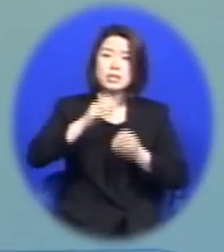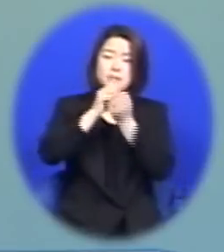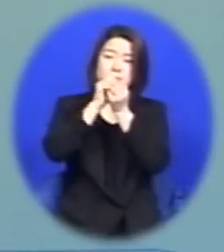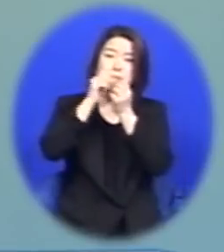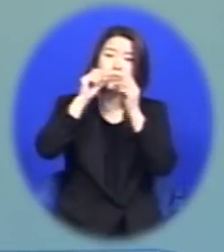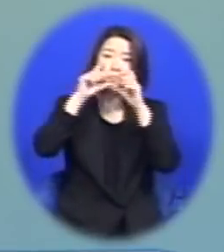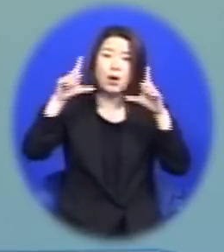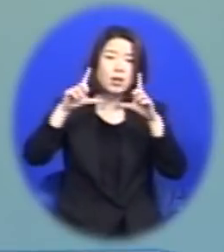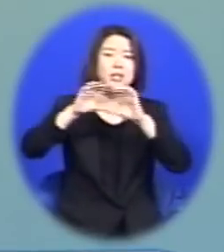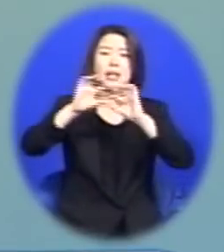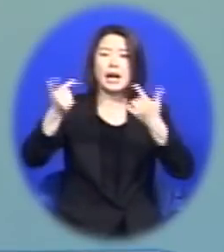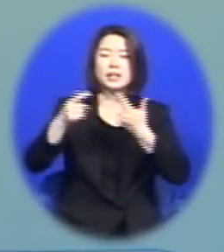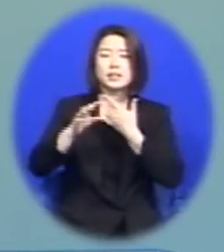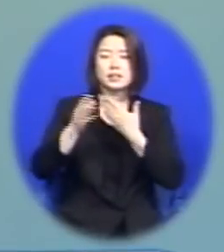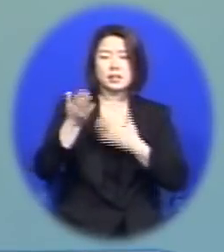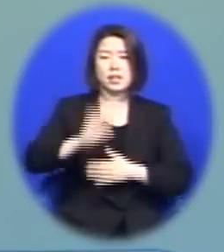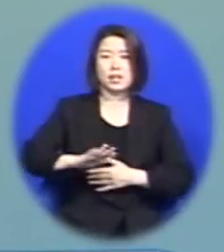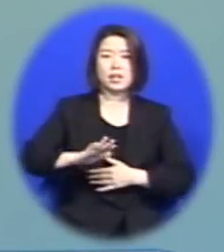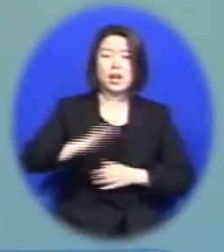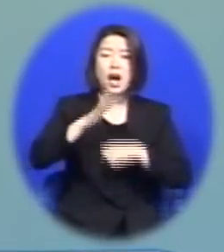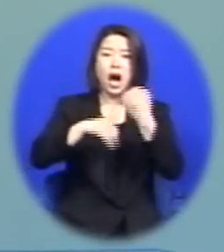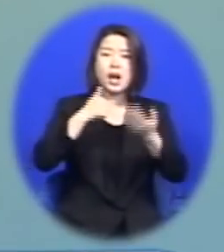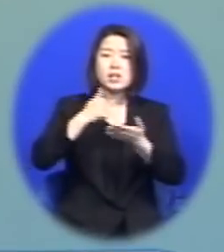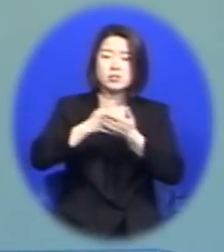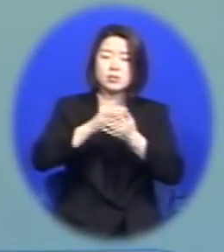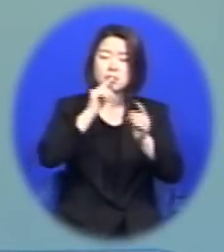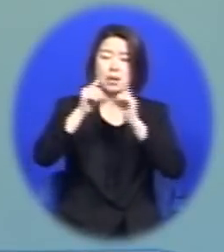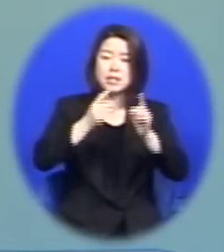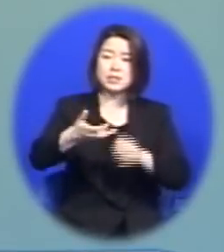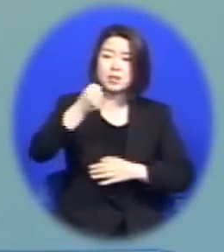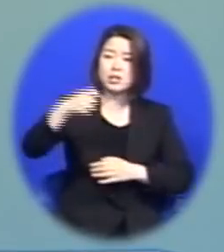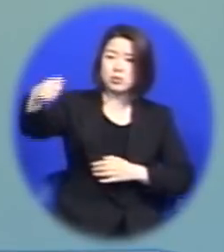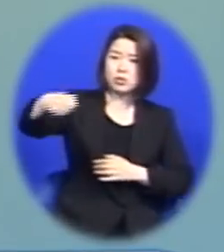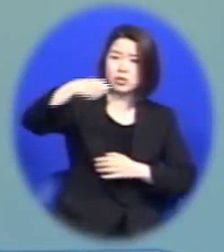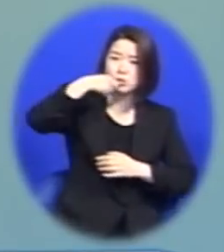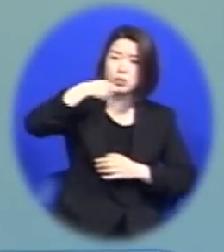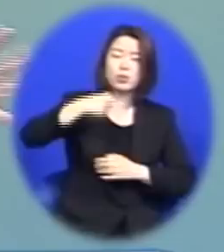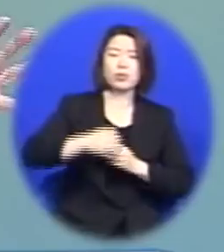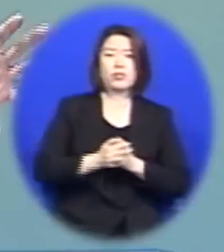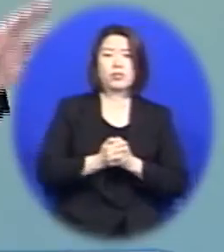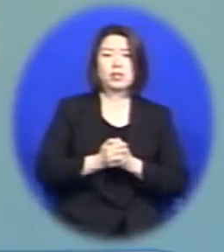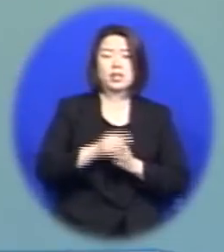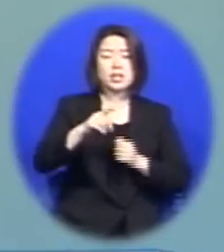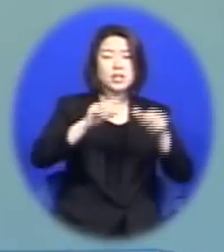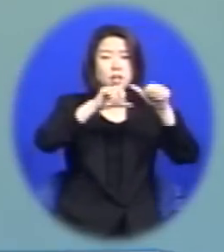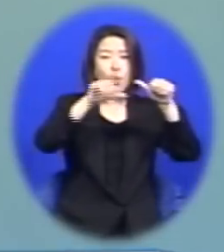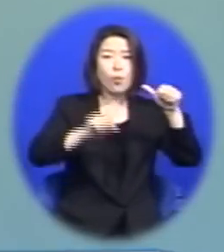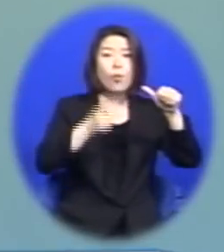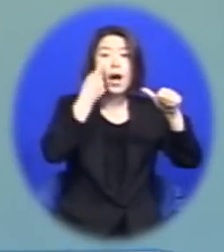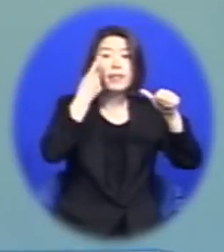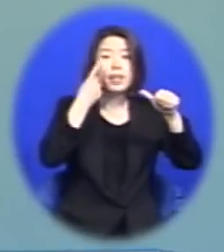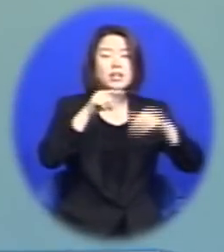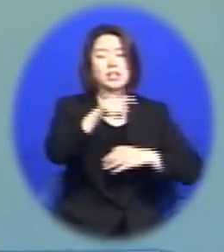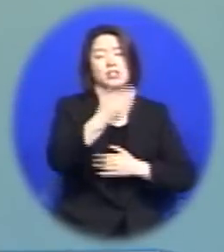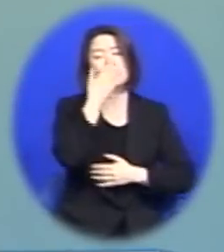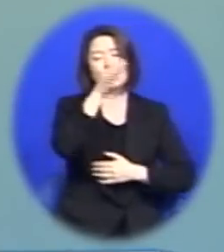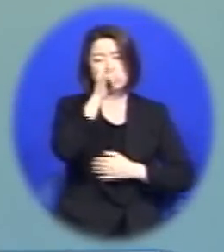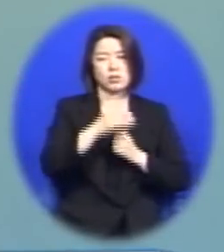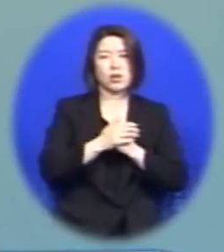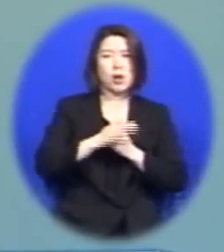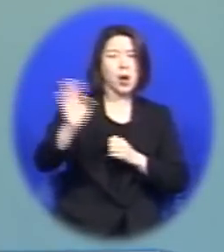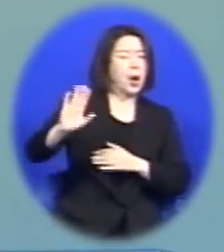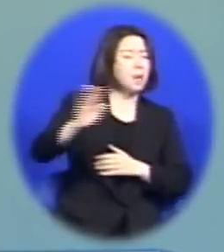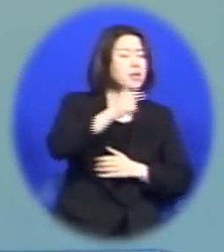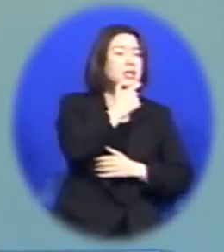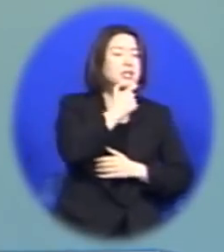하는데 말씀을 들고 우리에게 뭐 계시잖아요 255 월 한다니 그럴 수도 있습니다 안 먹겠다는